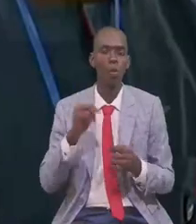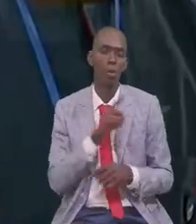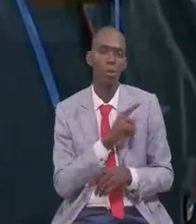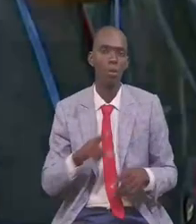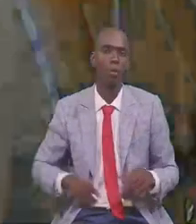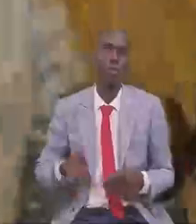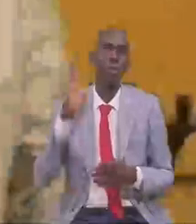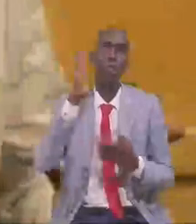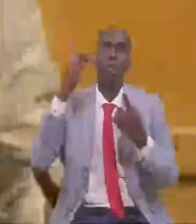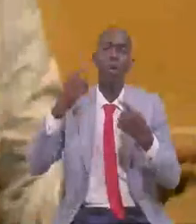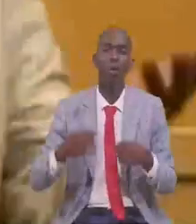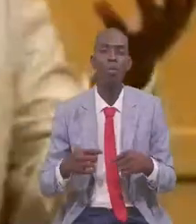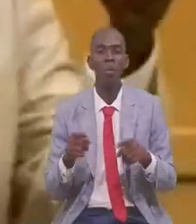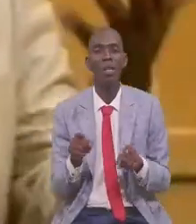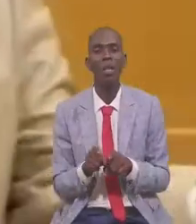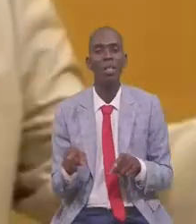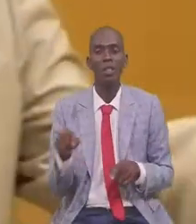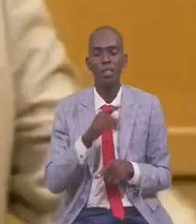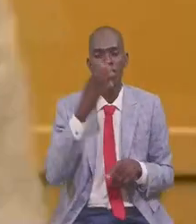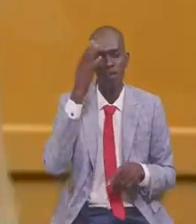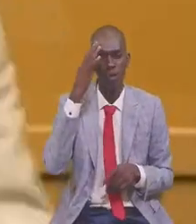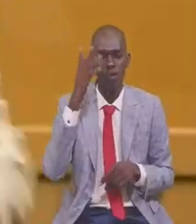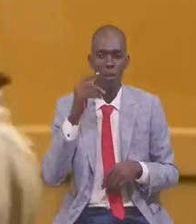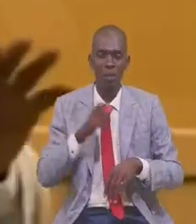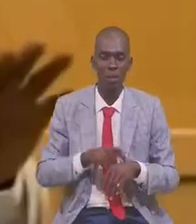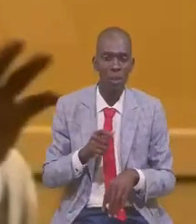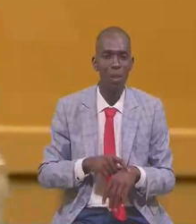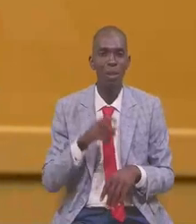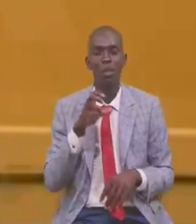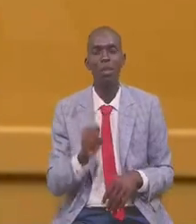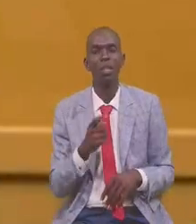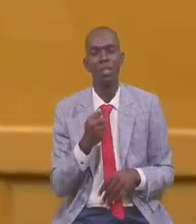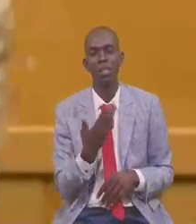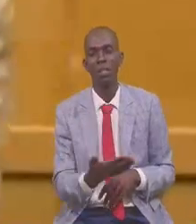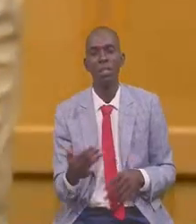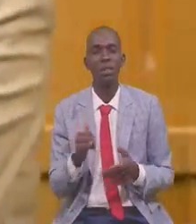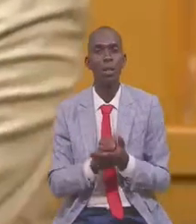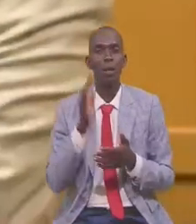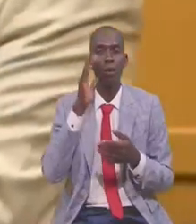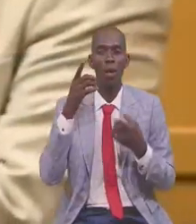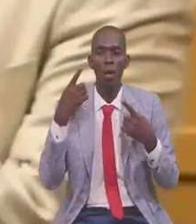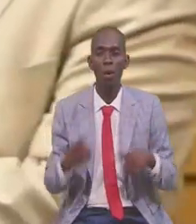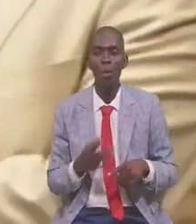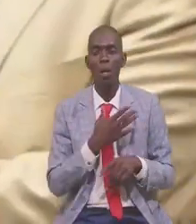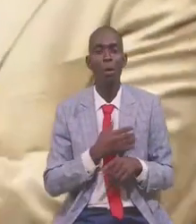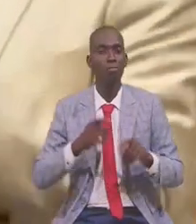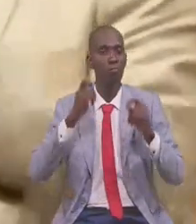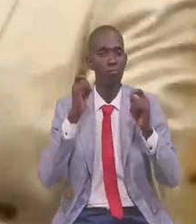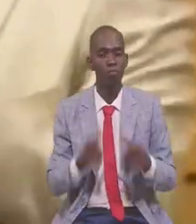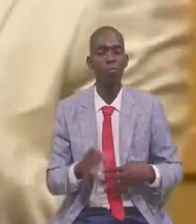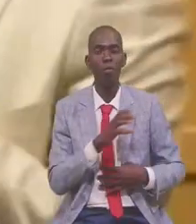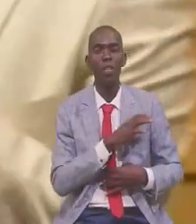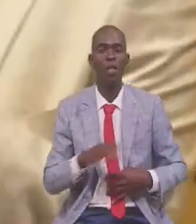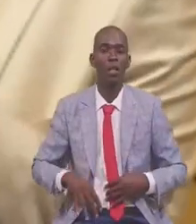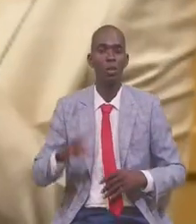quand le Seigneur va venir, ils connaissent les temps et les saisons qui vont arriver. Et soudainement, Christ va apparaître.